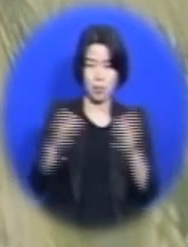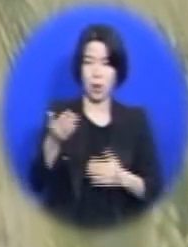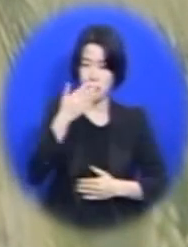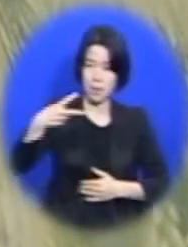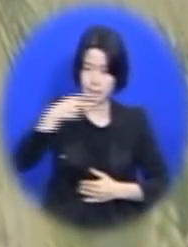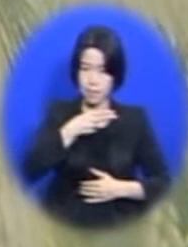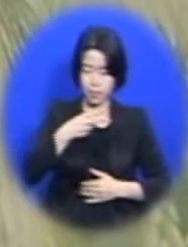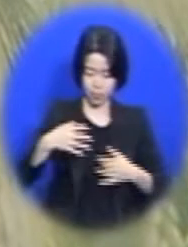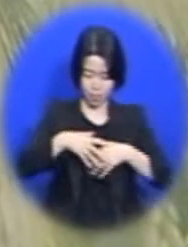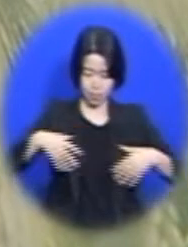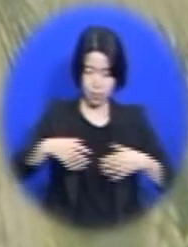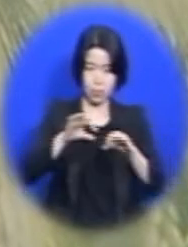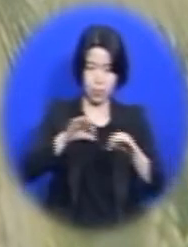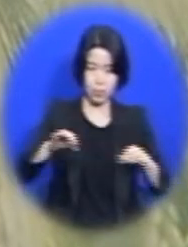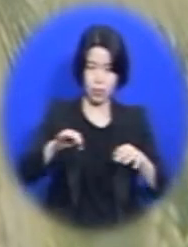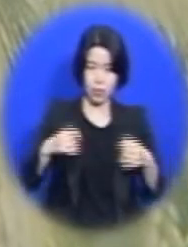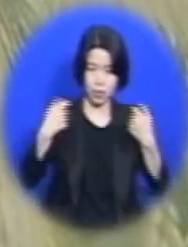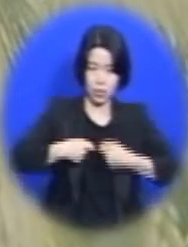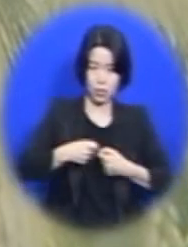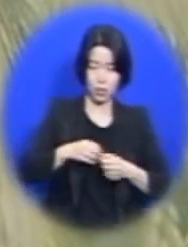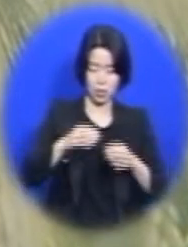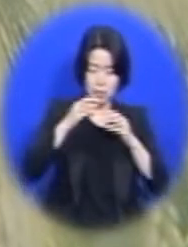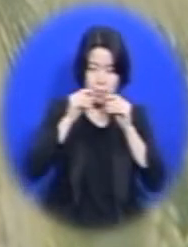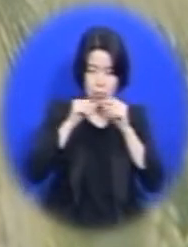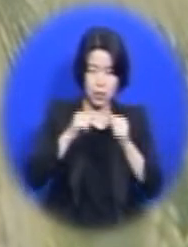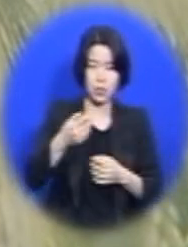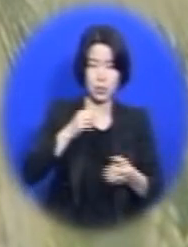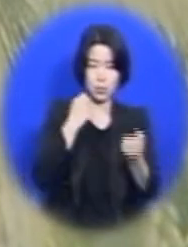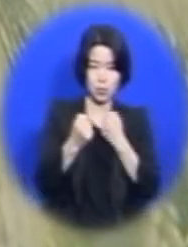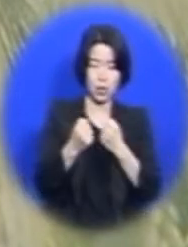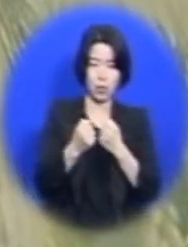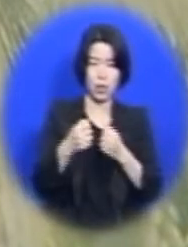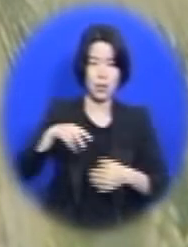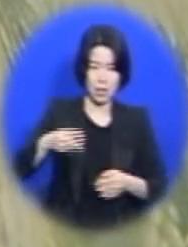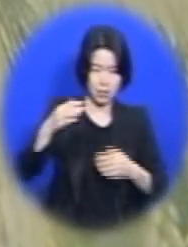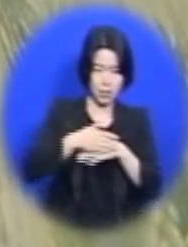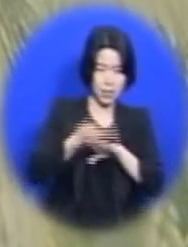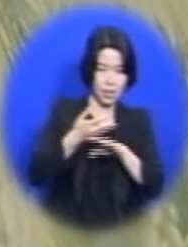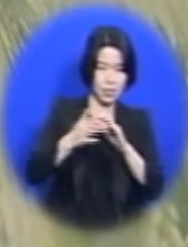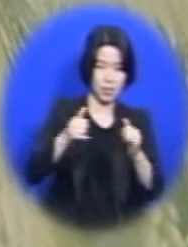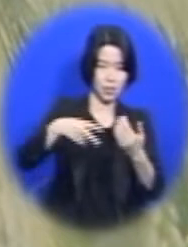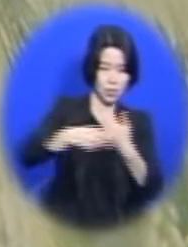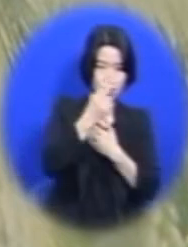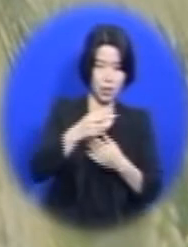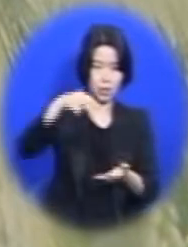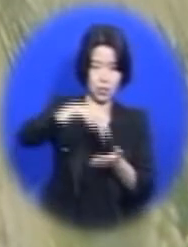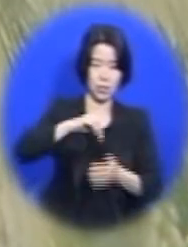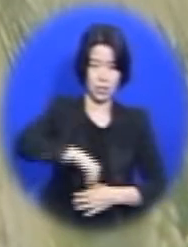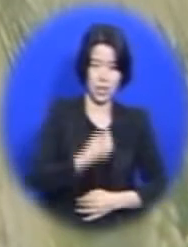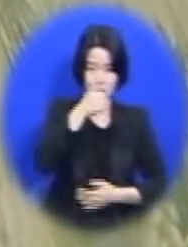굵은 배를 입고 티끌을 무릅쓰며 모든 이방 사람과 절교하고 서서 자기의 죄와 열조의